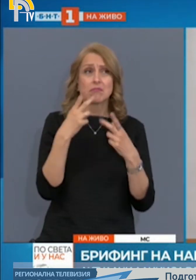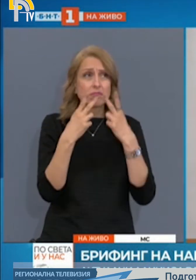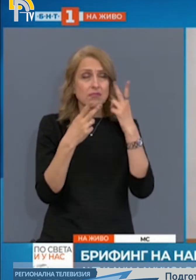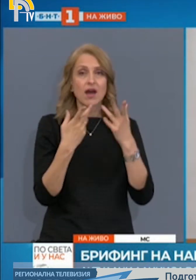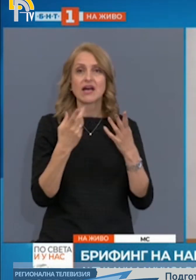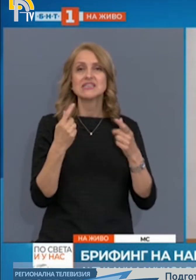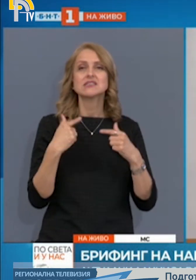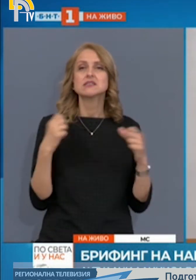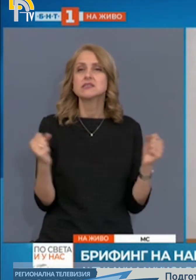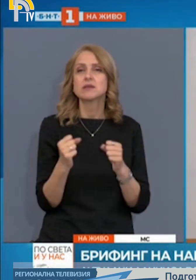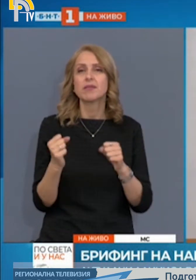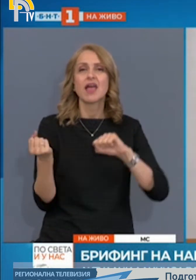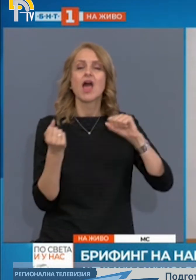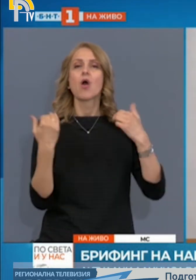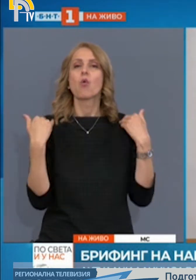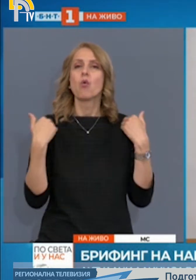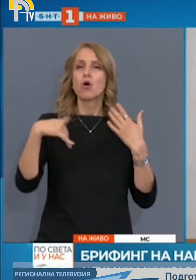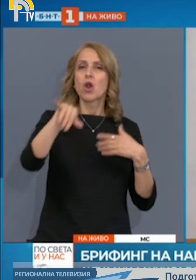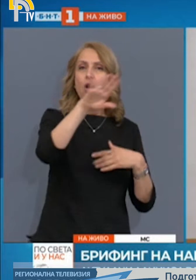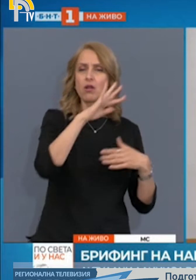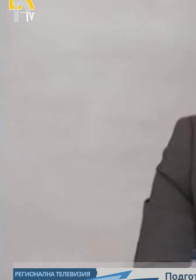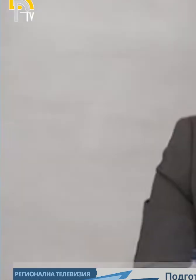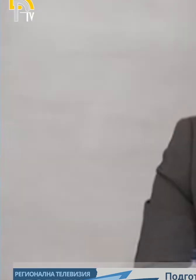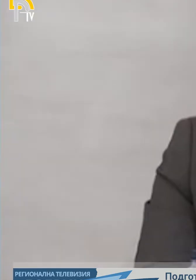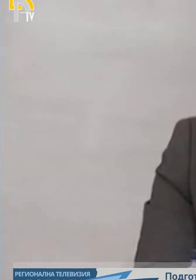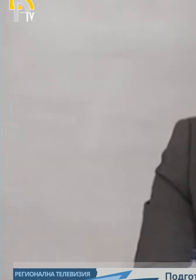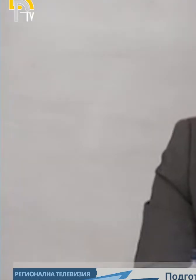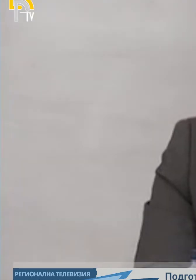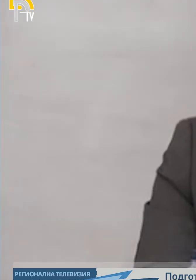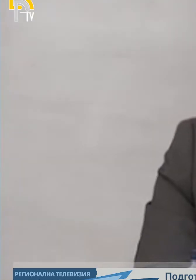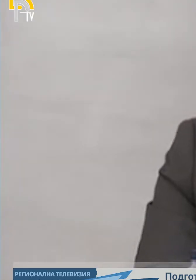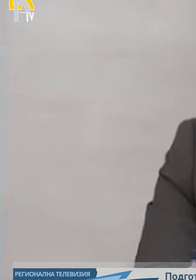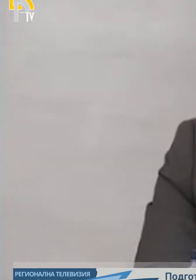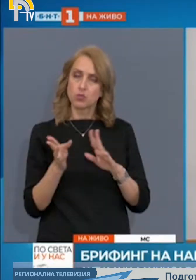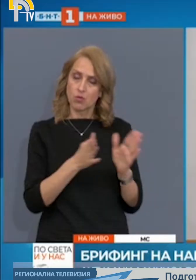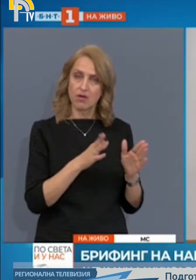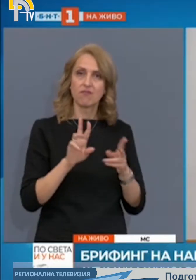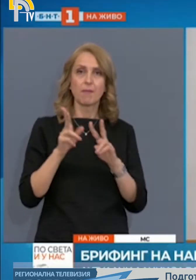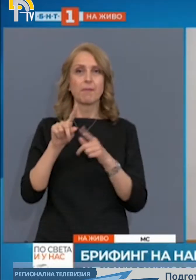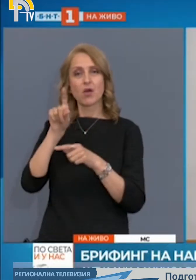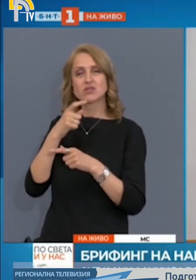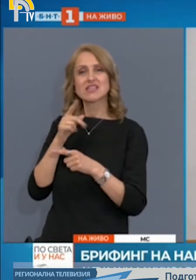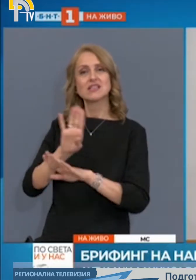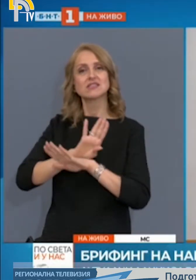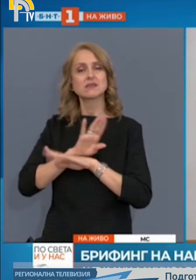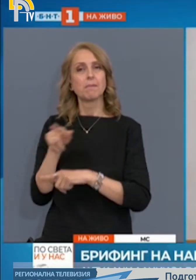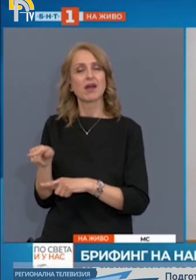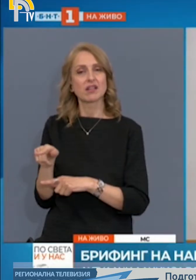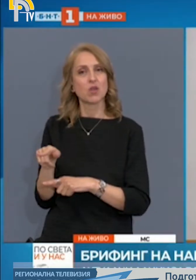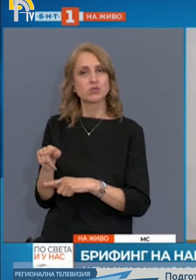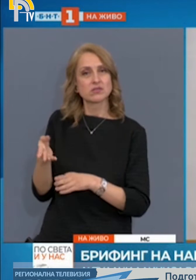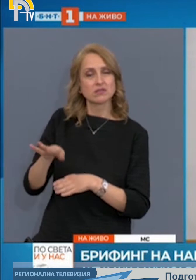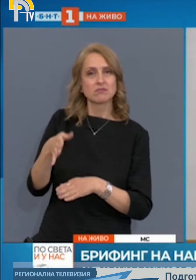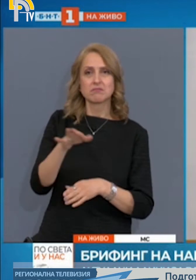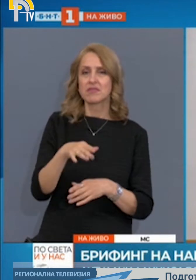курорти и в моговете. Другото е за смъртността. Смъртността въобще не достигна до